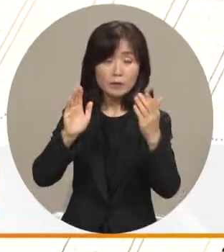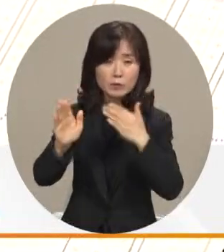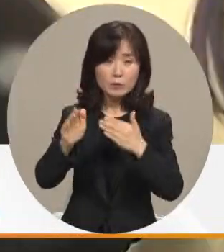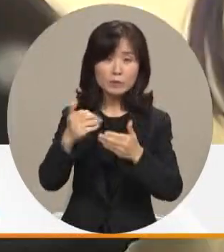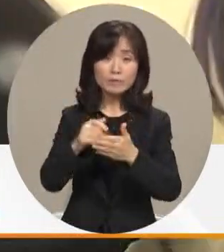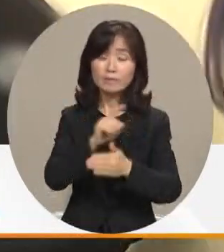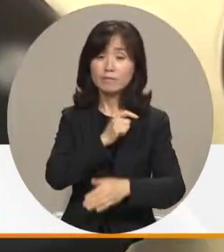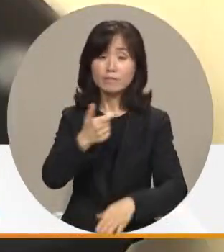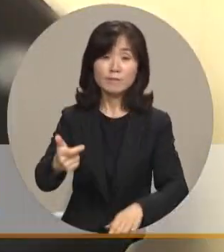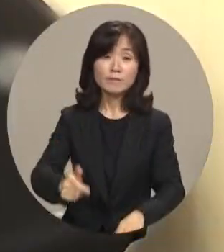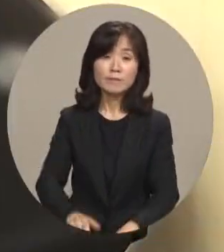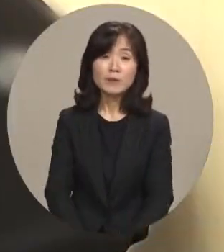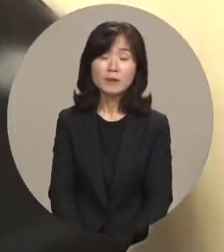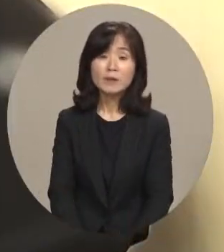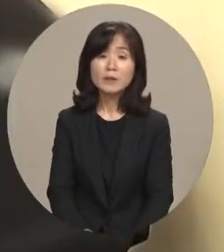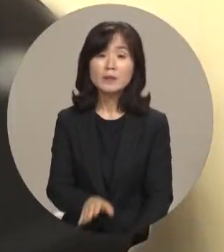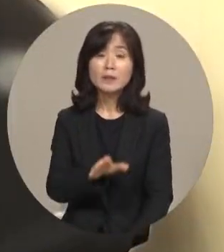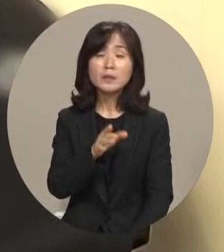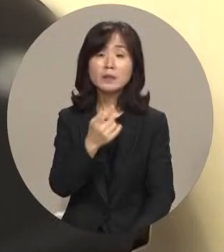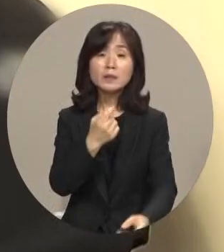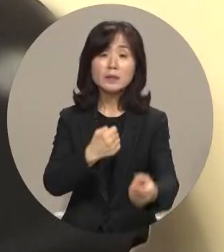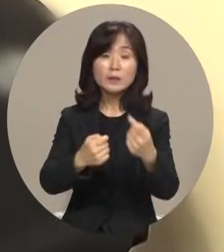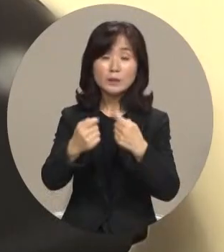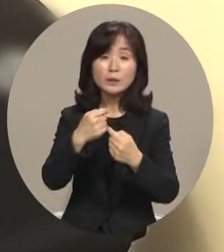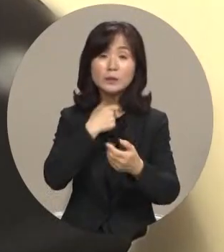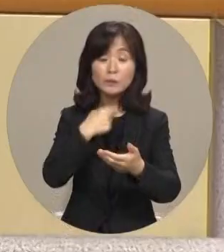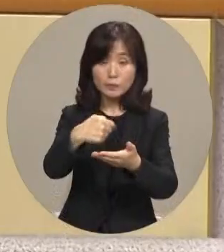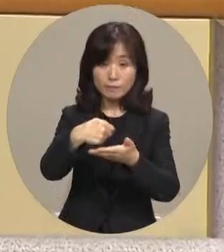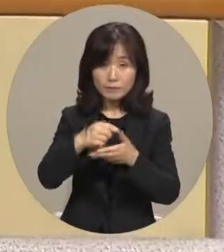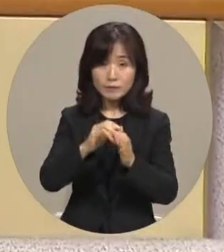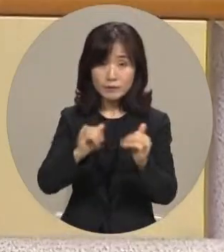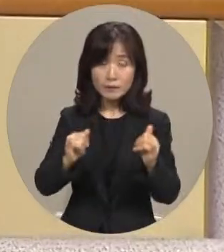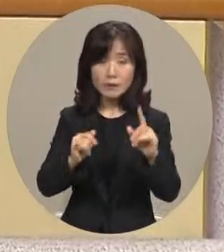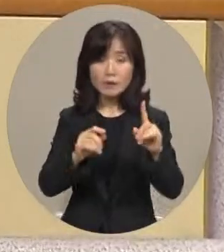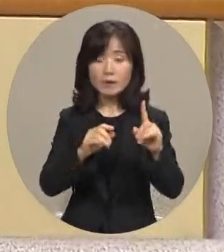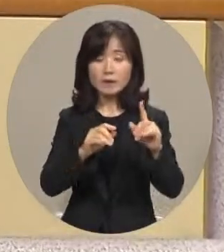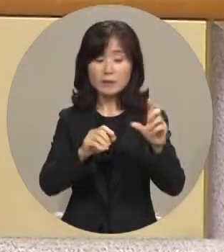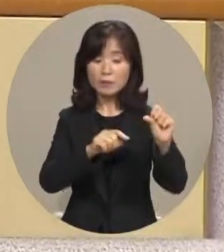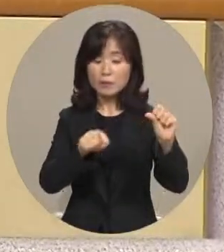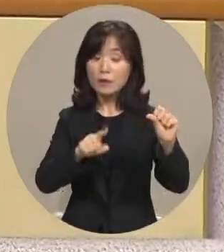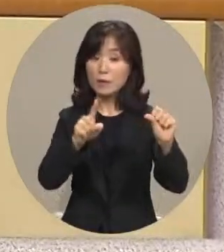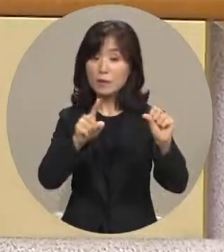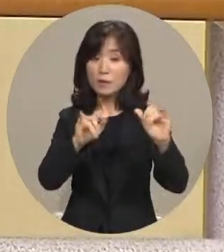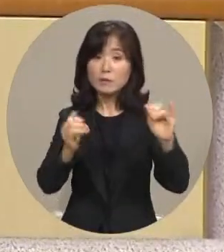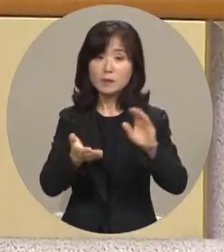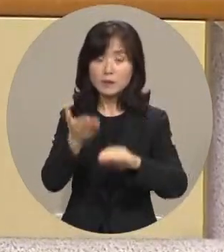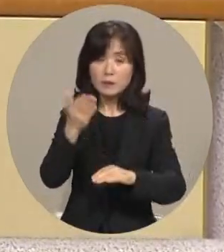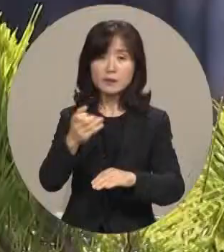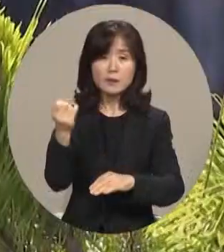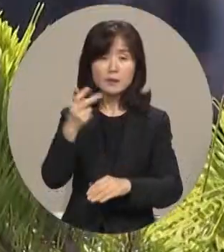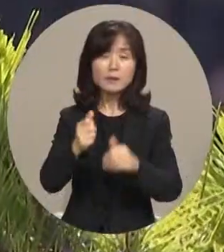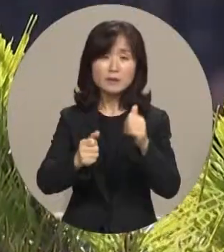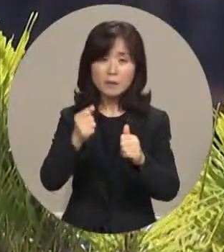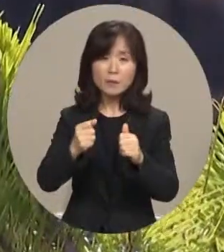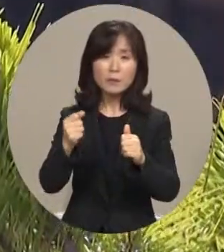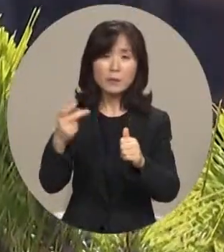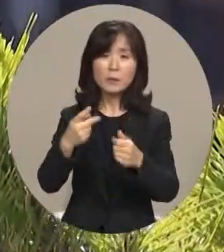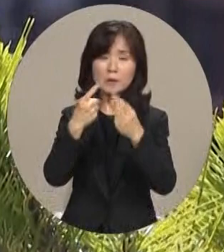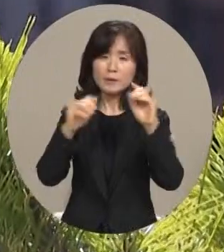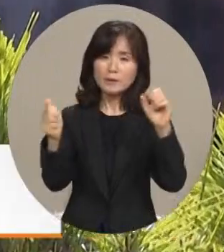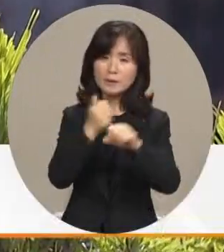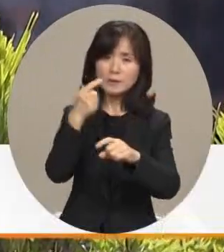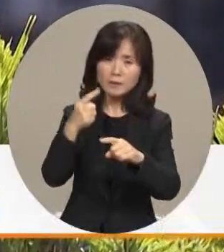나타났습니다 지원자 5명 중 한 명 이상이 재수생이거나 반수생인 셈입니다 고3 재학생은